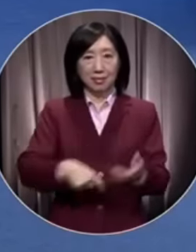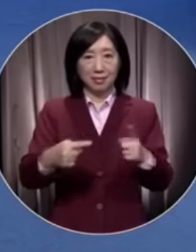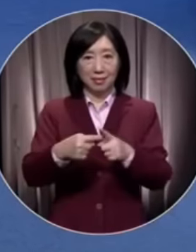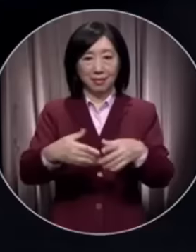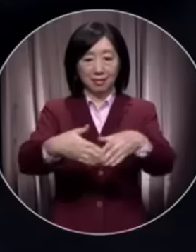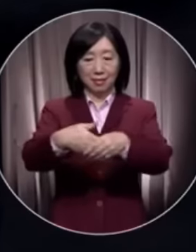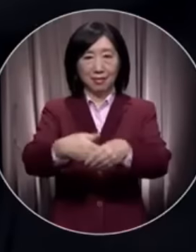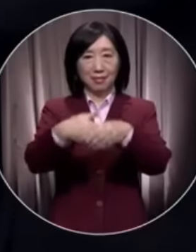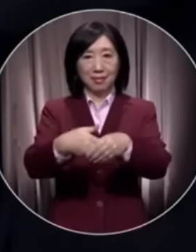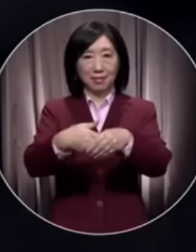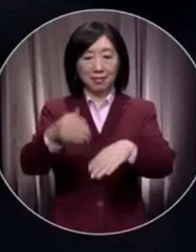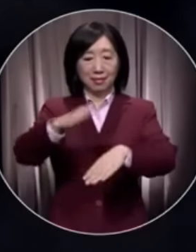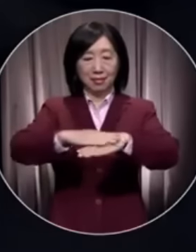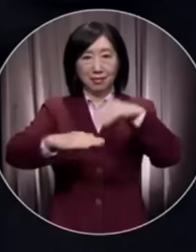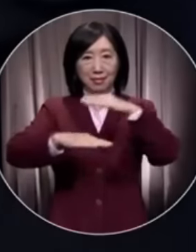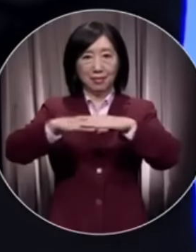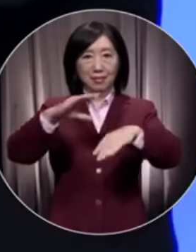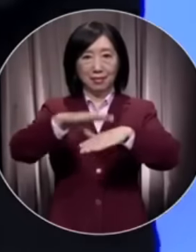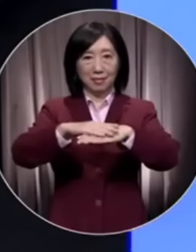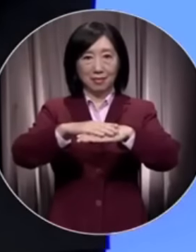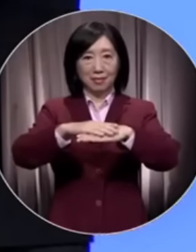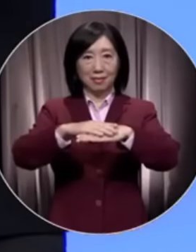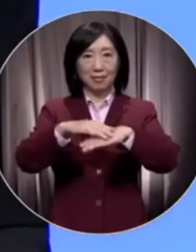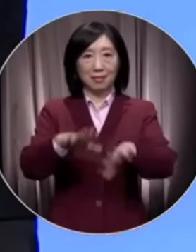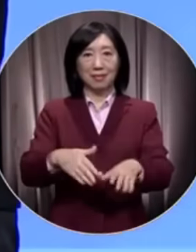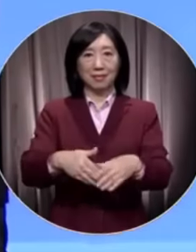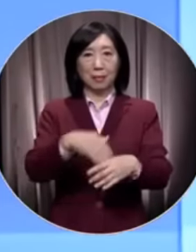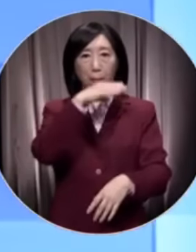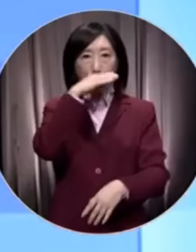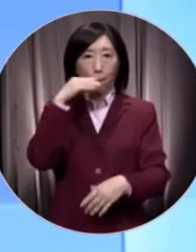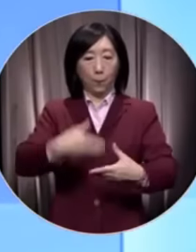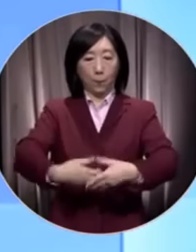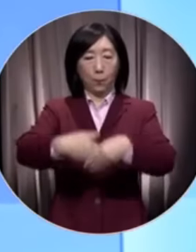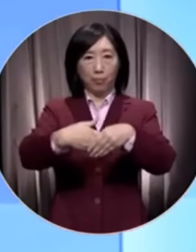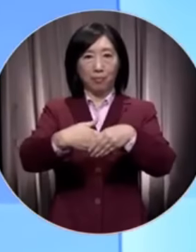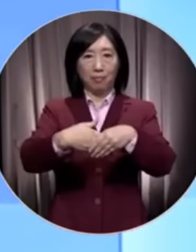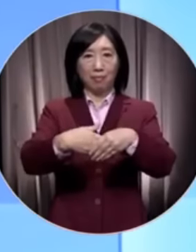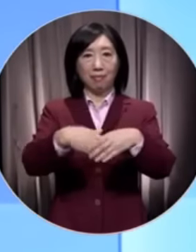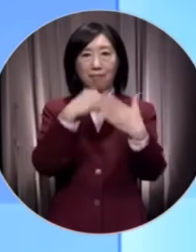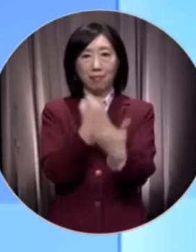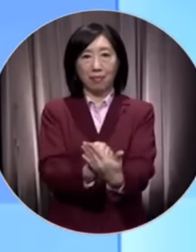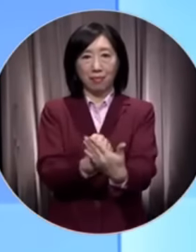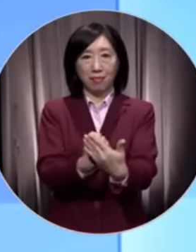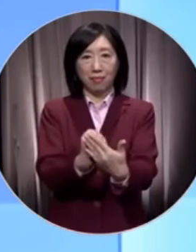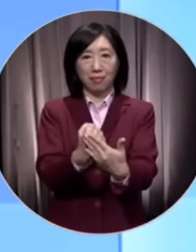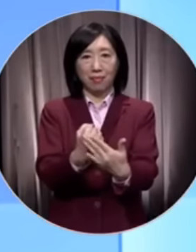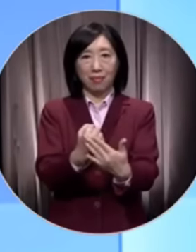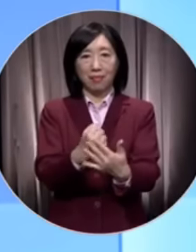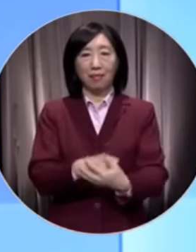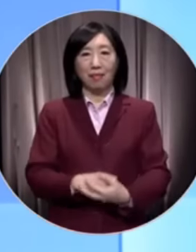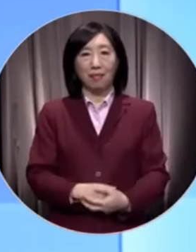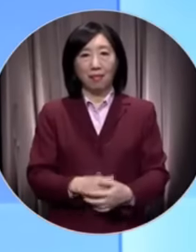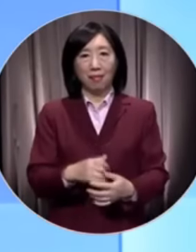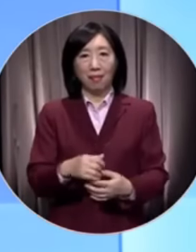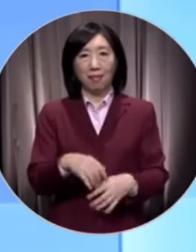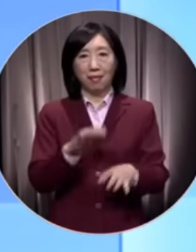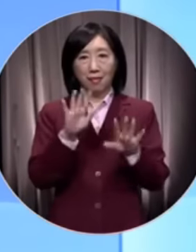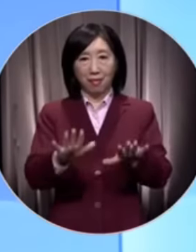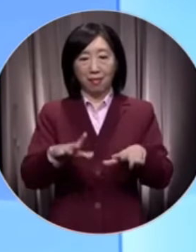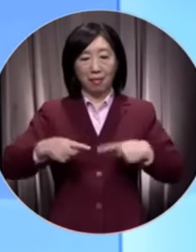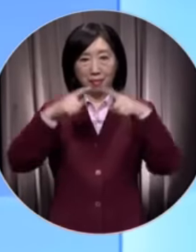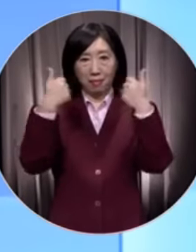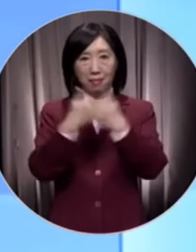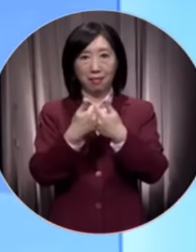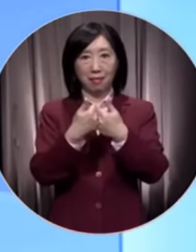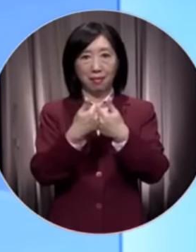手相互的交叠，来个君子之握，留下这个历史镜头。今天的辩论会